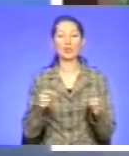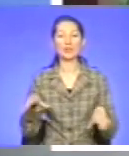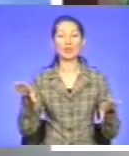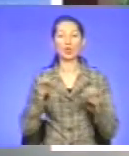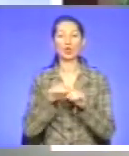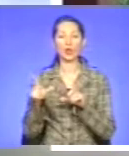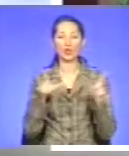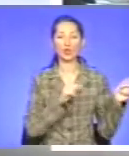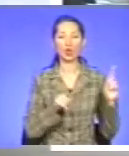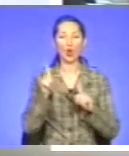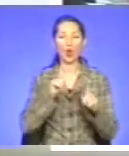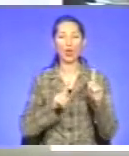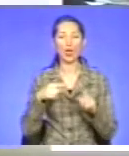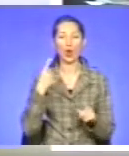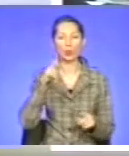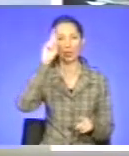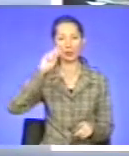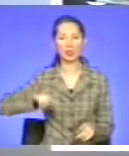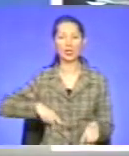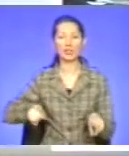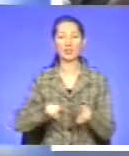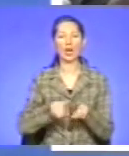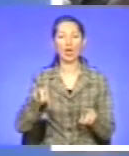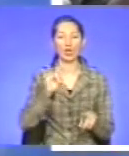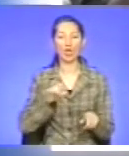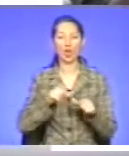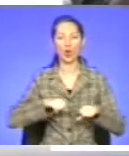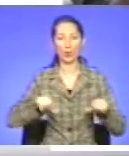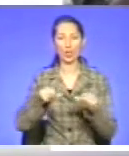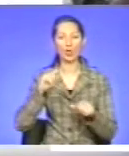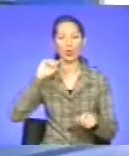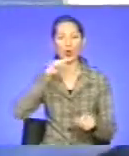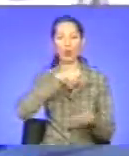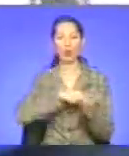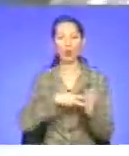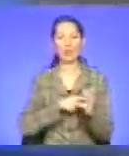колегії облдержадміністрації та регіонального комітету з економічних реформ.